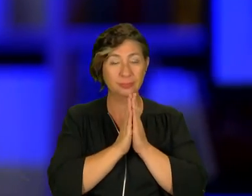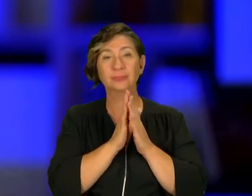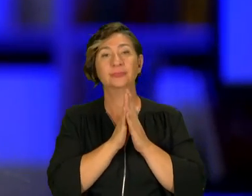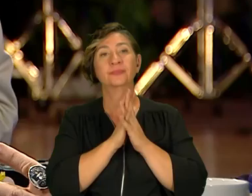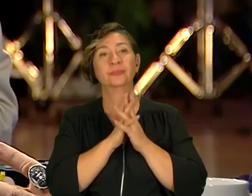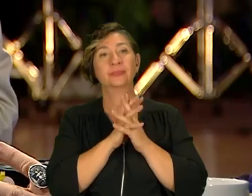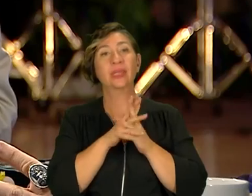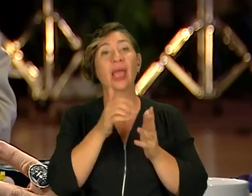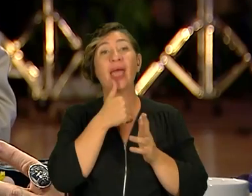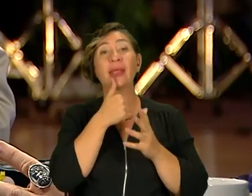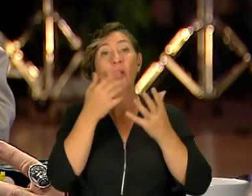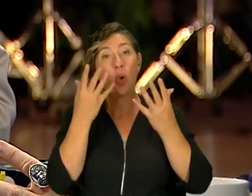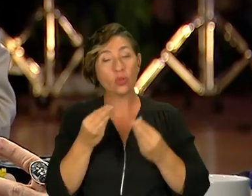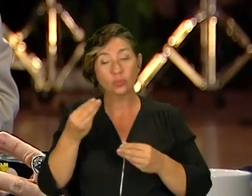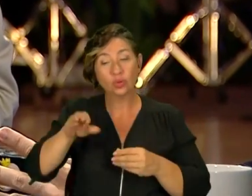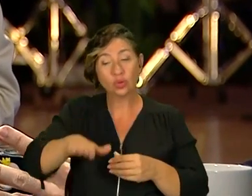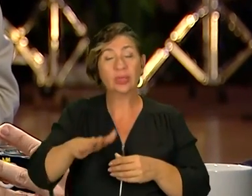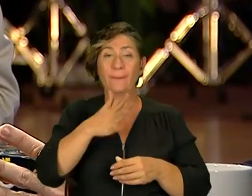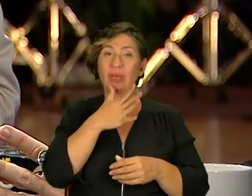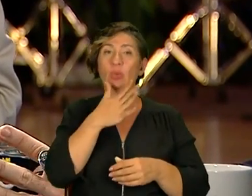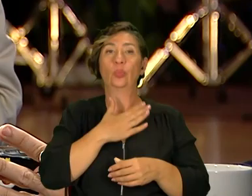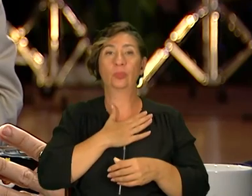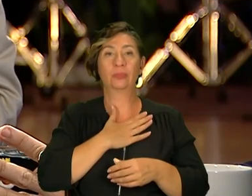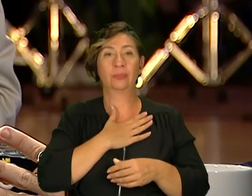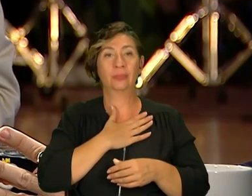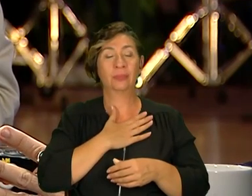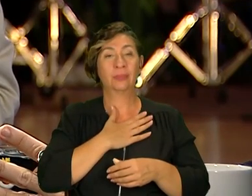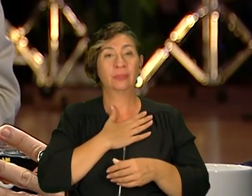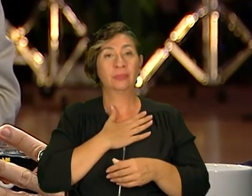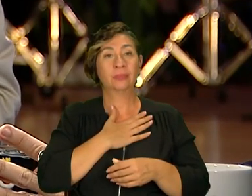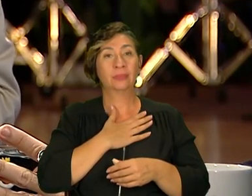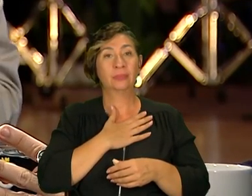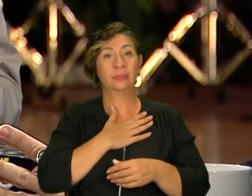ederim. Erkek olduğumu çocukken anladım. Evet. Ve